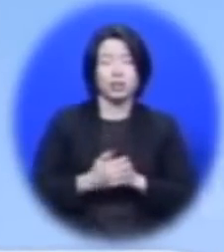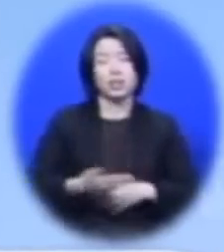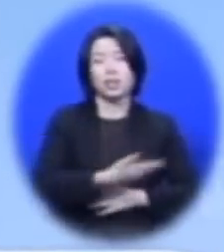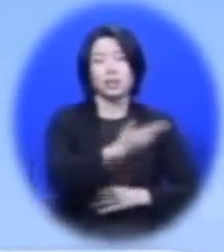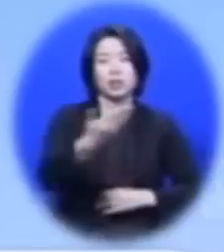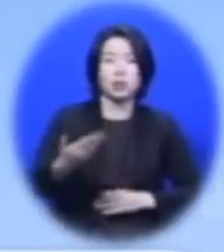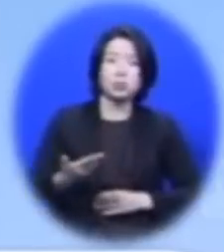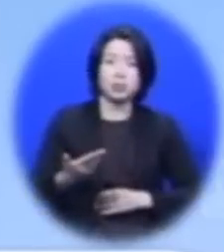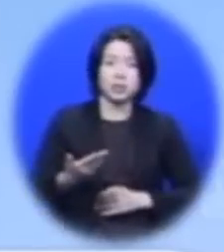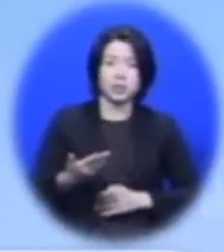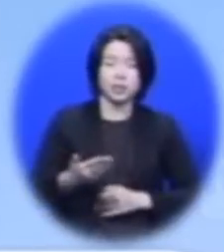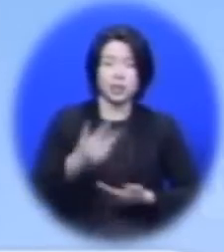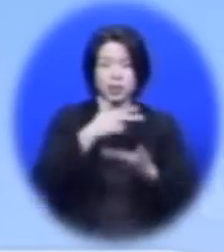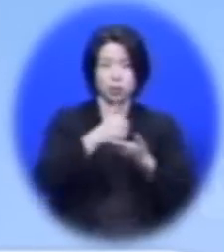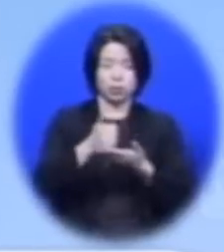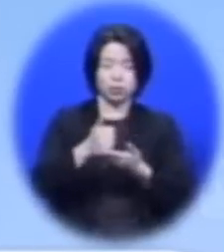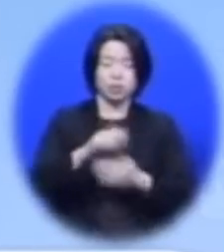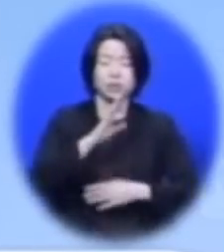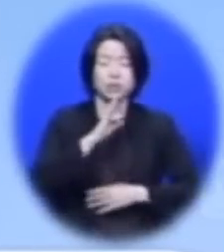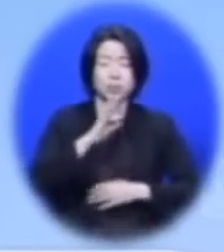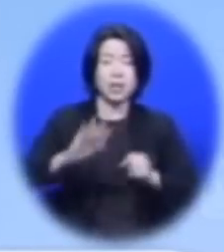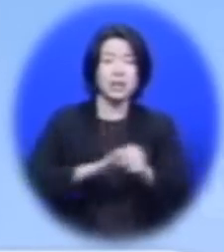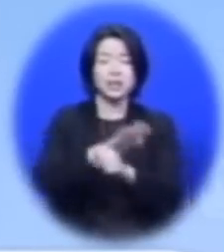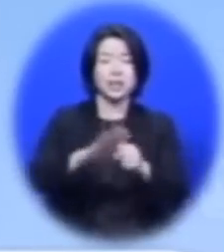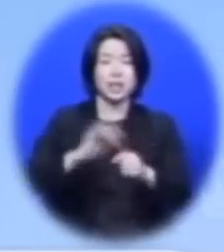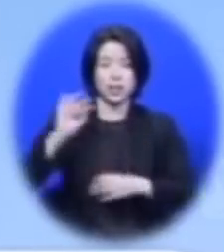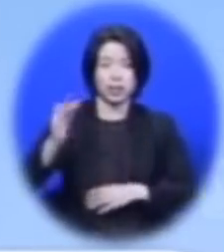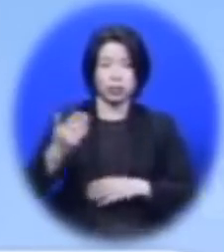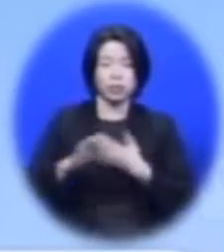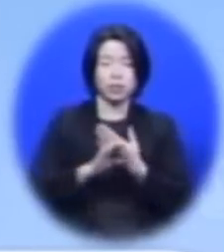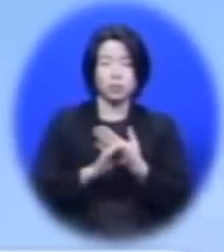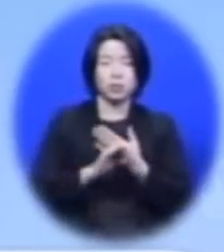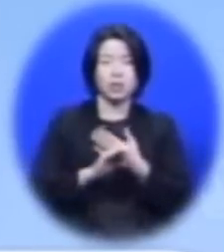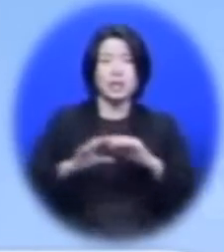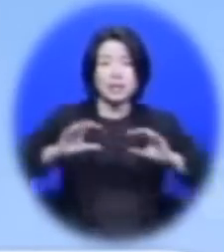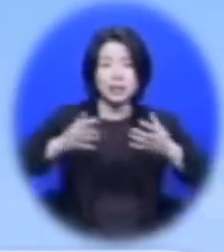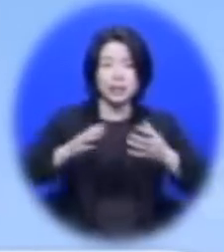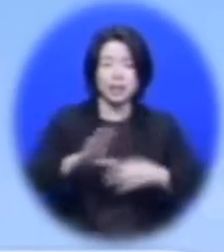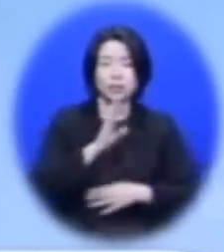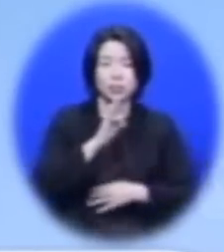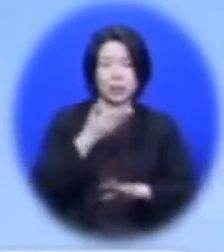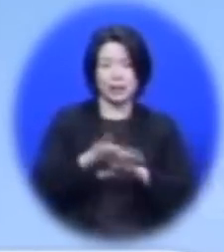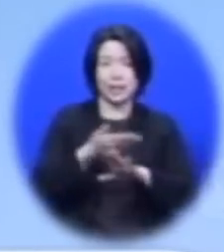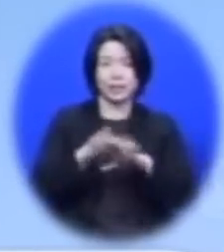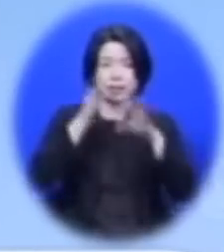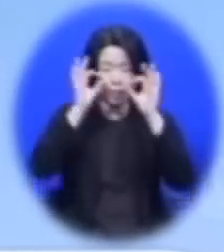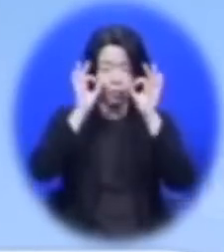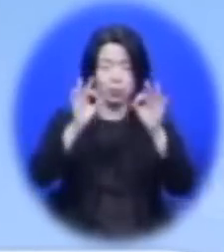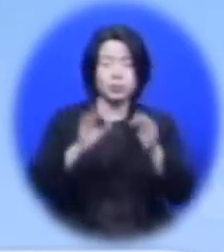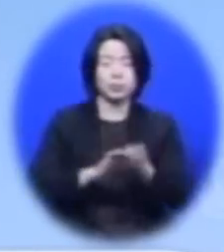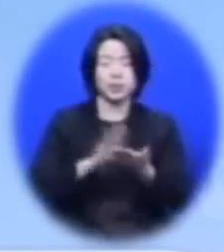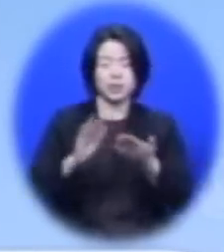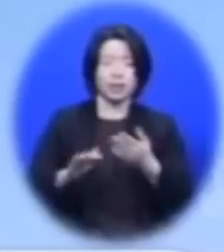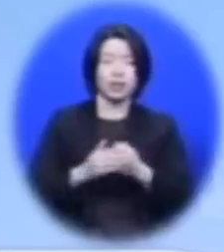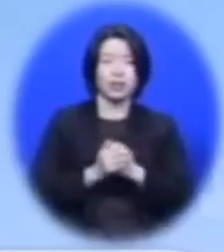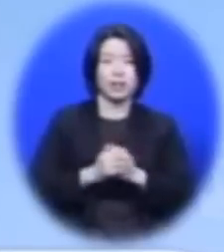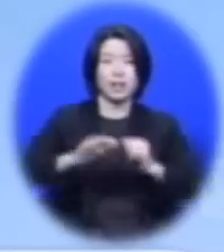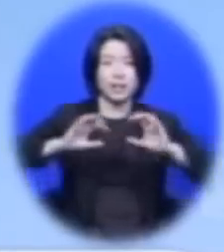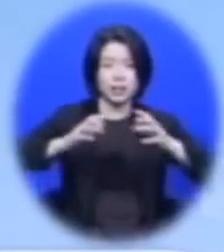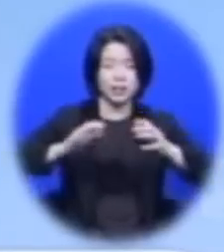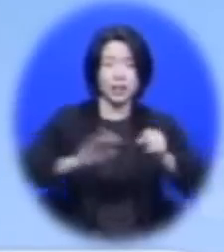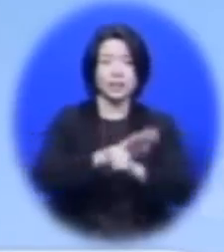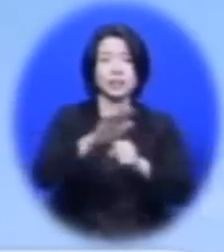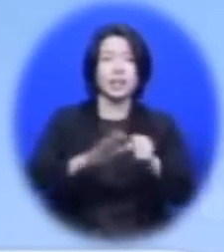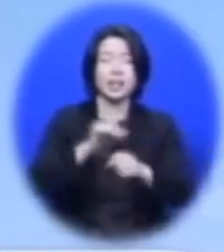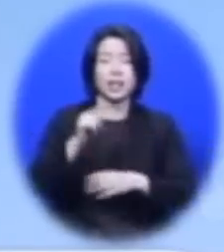여러분이 주님을 정말 사랑하게 되면 그러면 세상은 정말 달리 보입니다. 세상